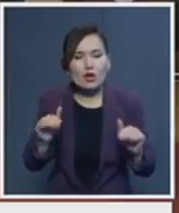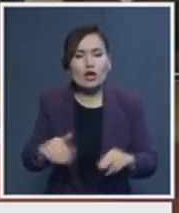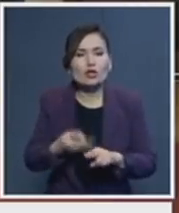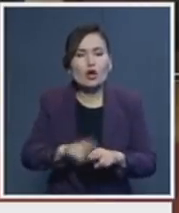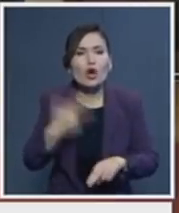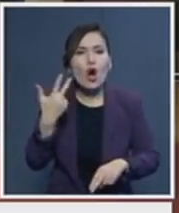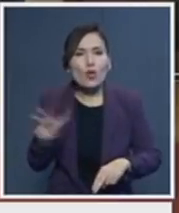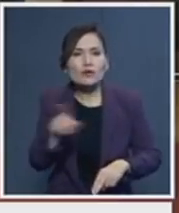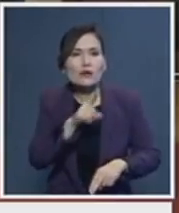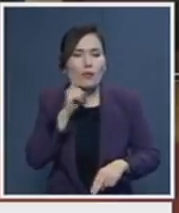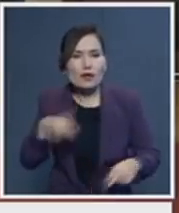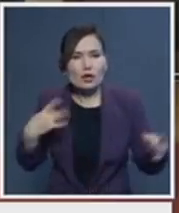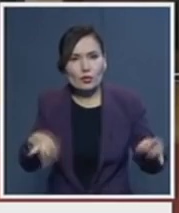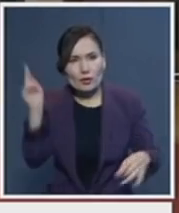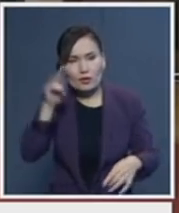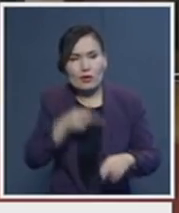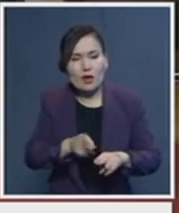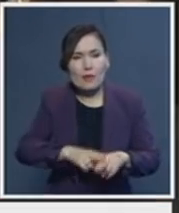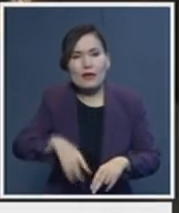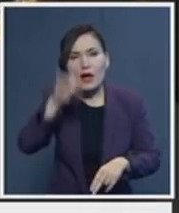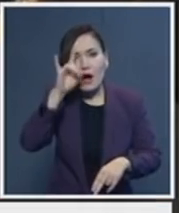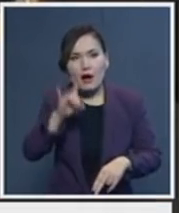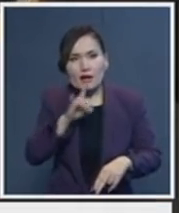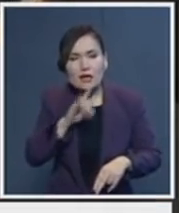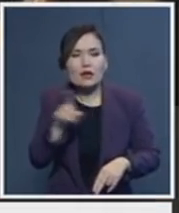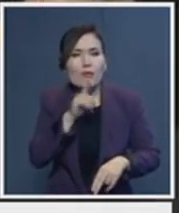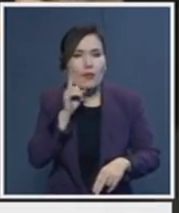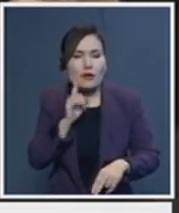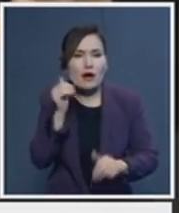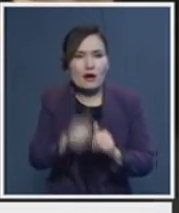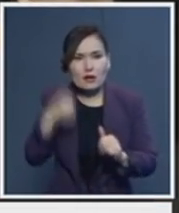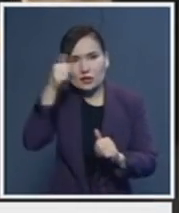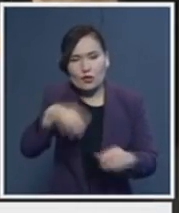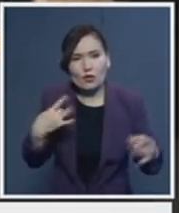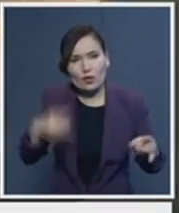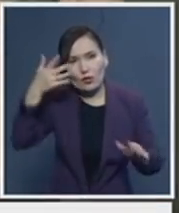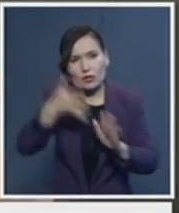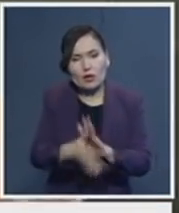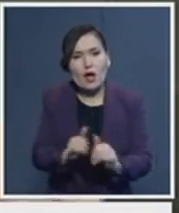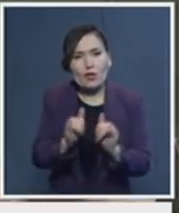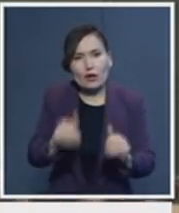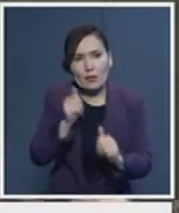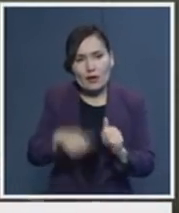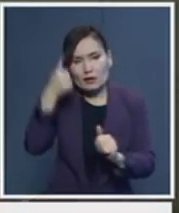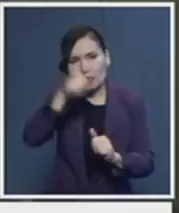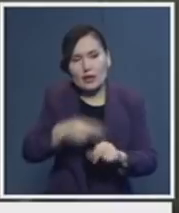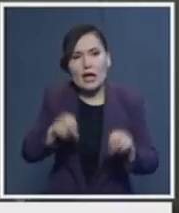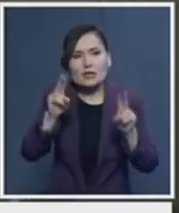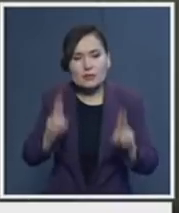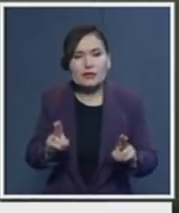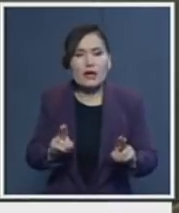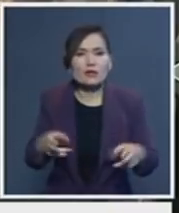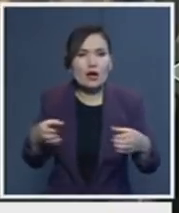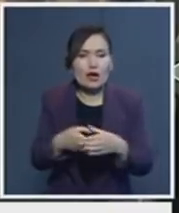алуда. Қазақтың қара домбырасына қызығушылық танытқан жастардың қарасы жыл санап артып келеді. Аспапты үйренем деушілер көп болғасын, арнайы үйірме де